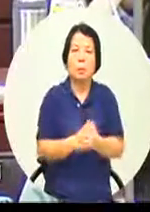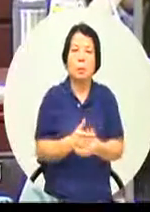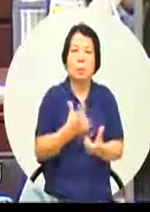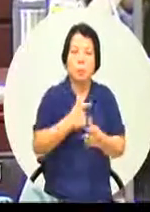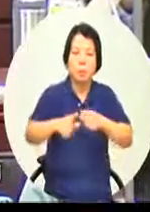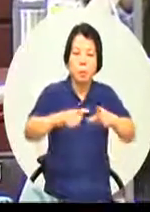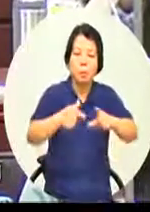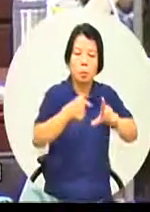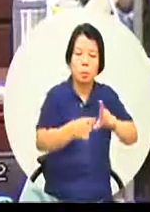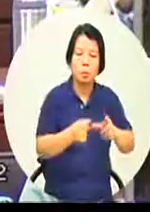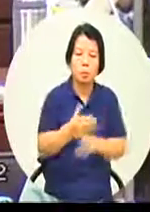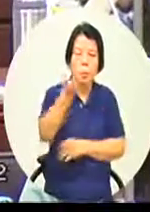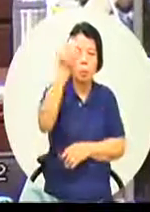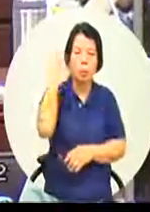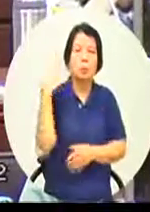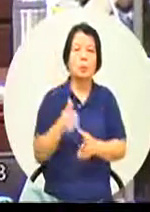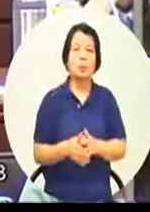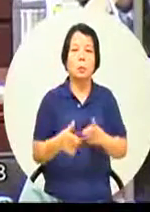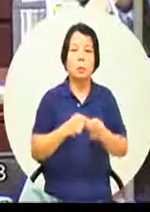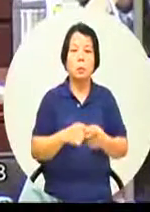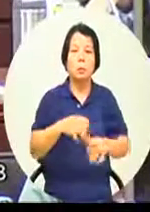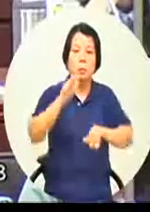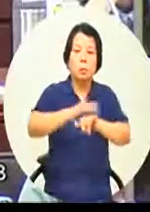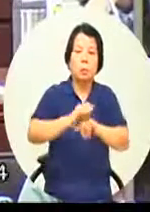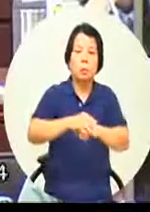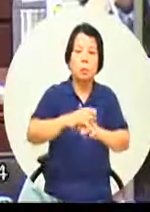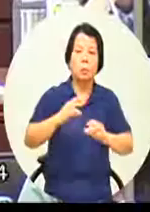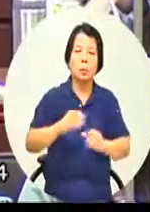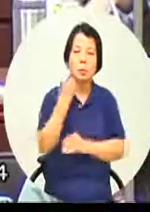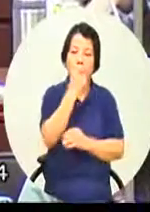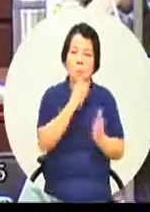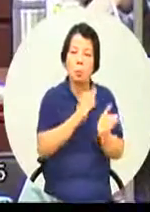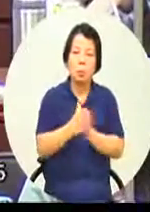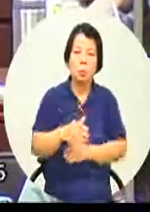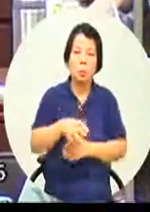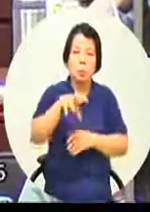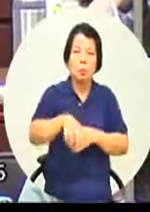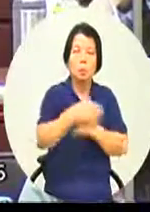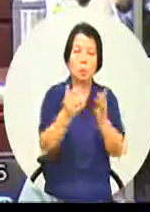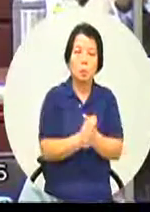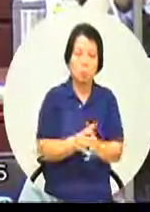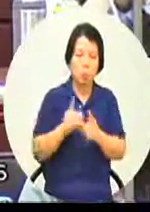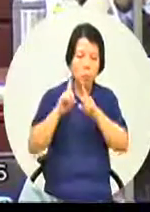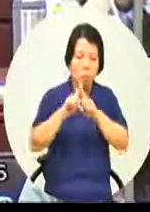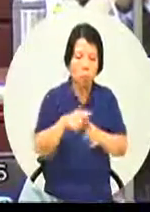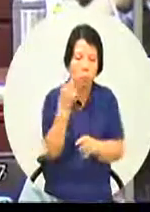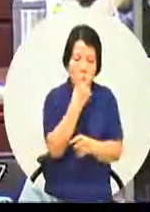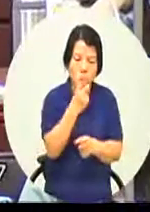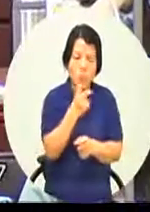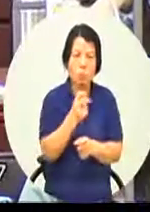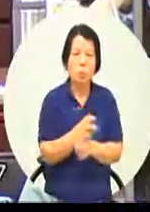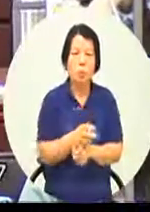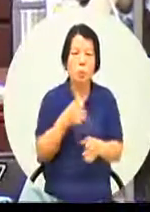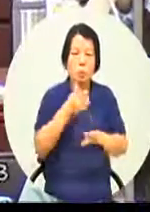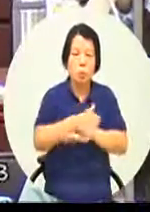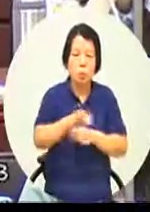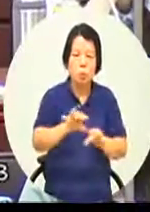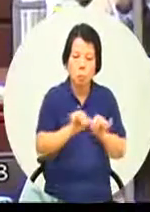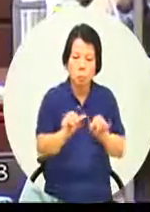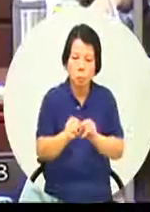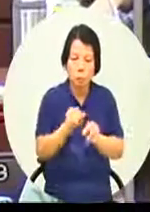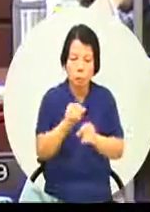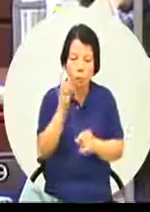区。那之前也跟我们的殡葬管理处到现场去会勘，那也找了一块地。那后来那块地因